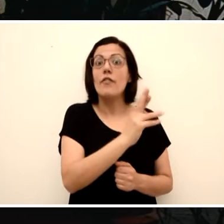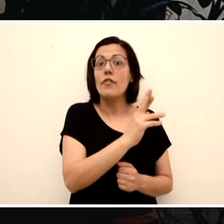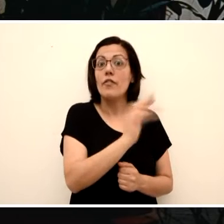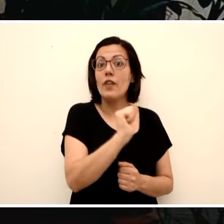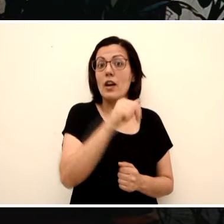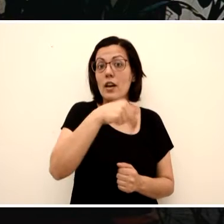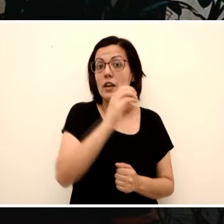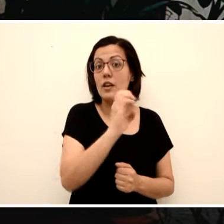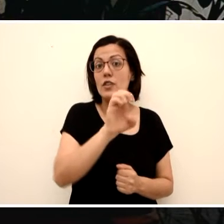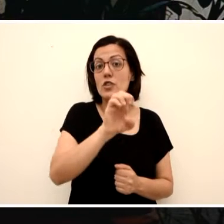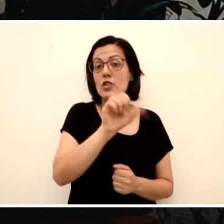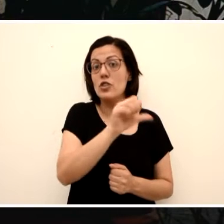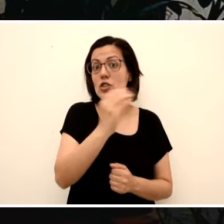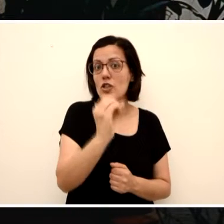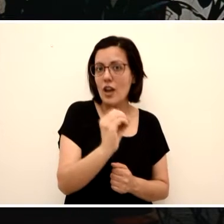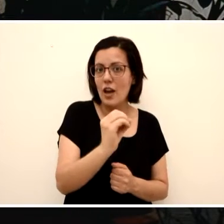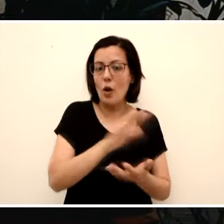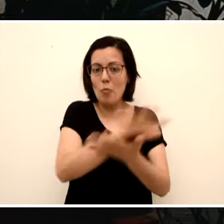Francesco, il coppettone è pronto, sali.